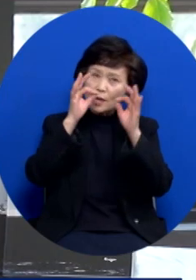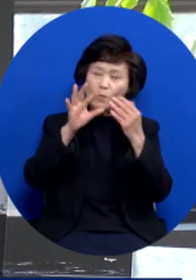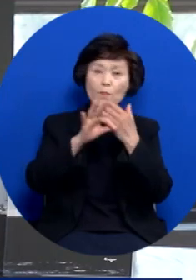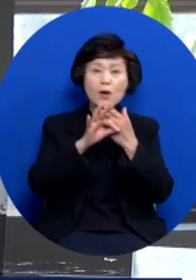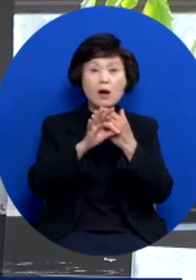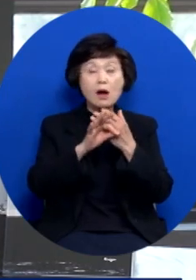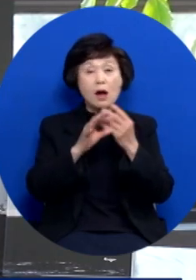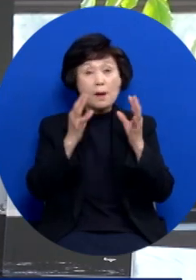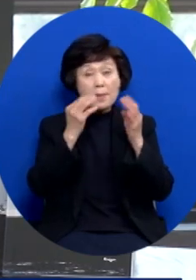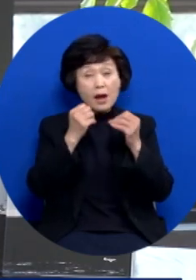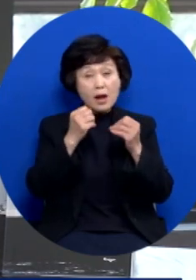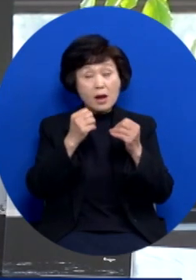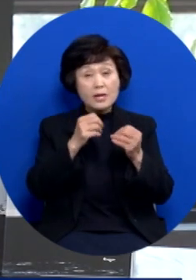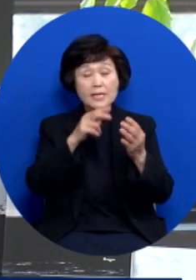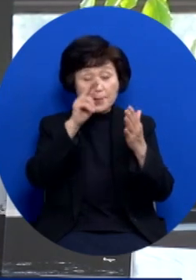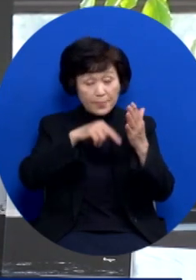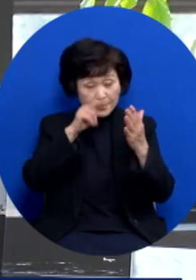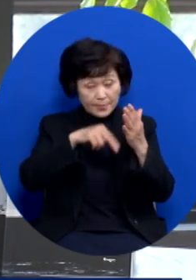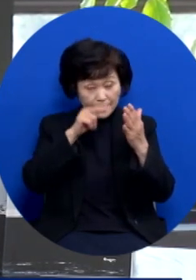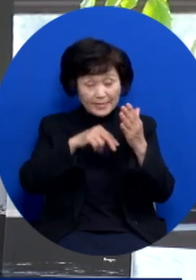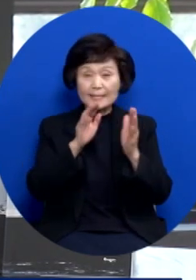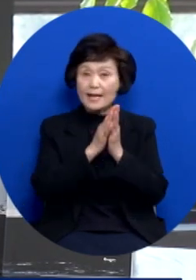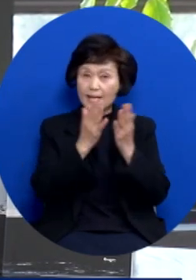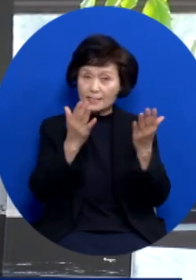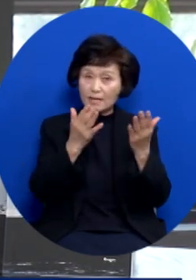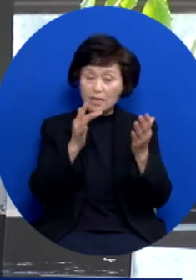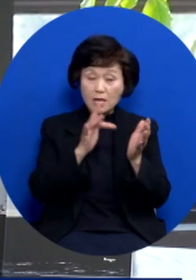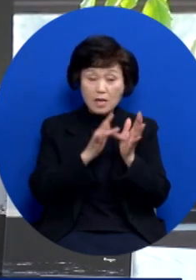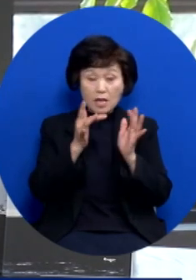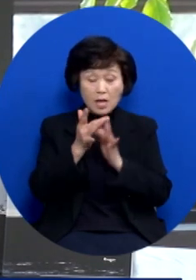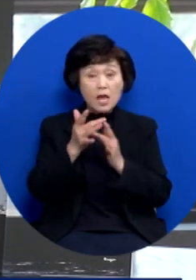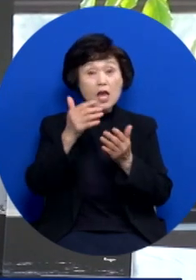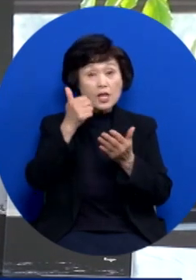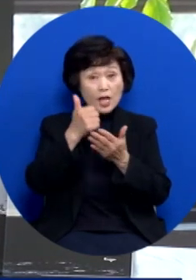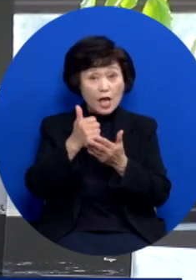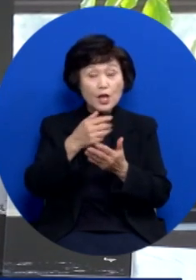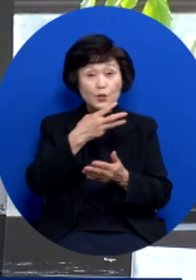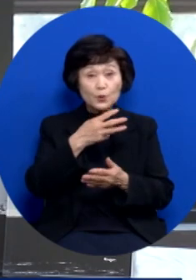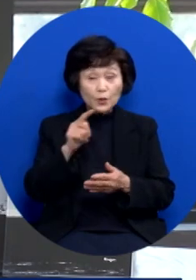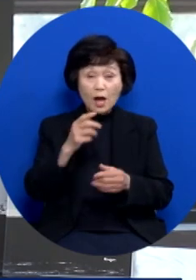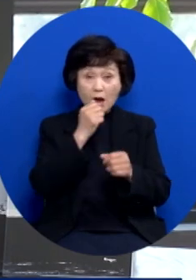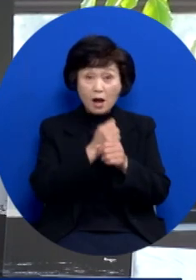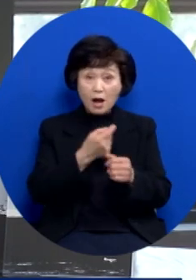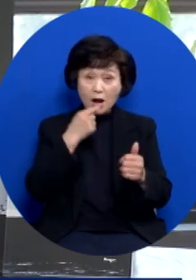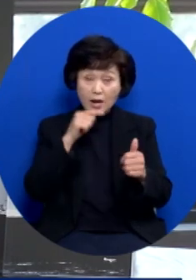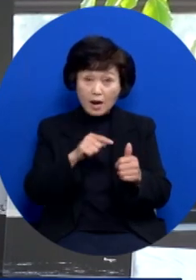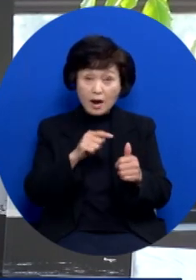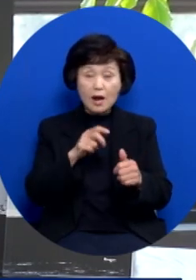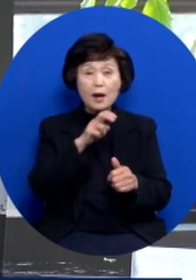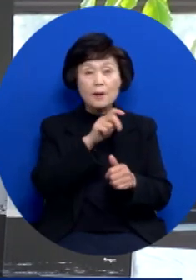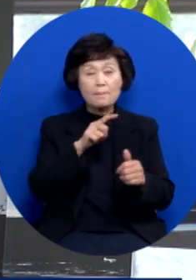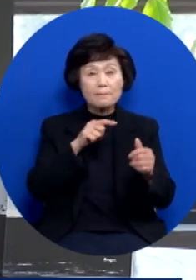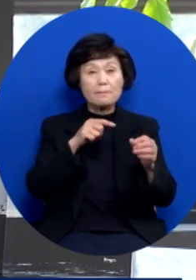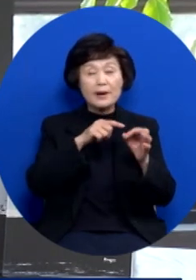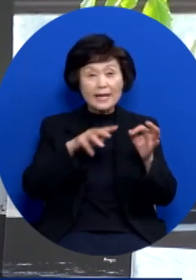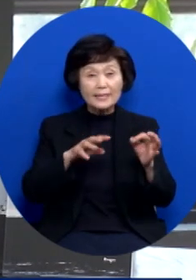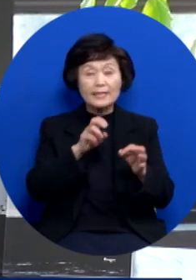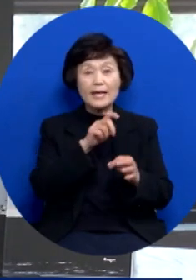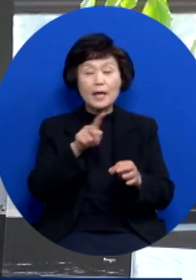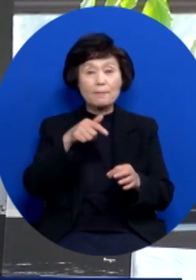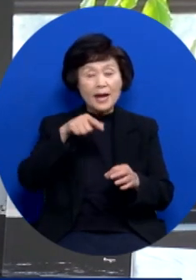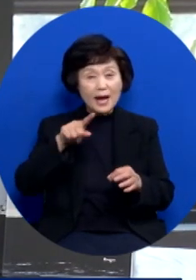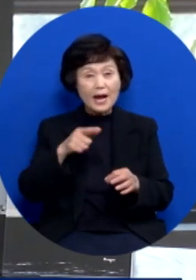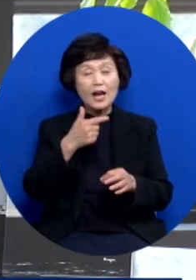읽혀진 책이라고 할 수 있습니다. 예수라 하라라는 책을 통해서 마태, 마가, 누가,